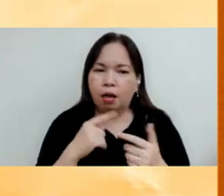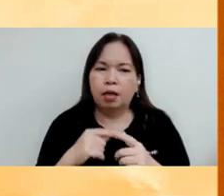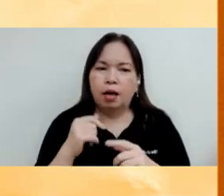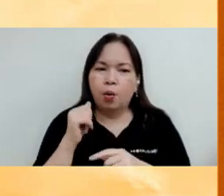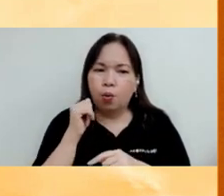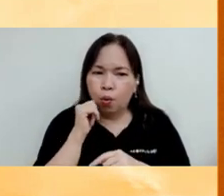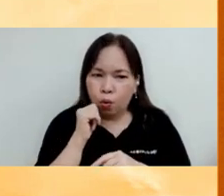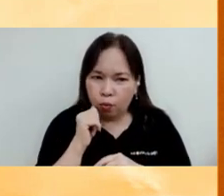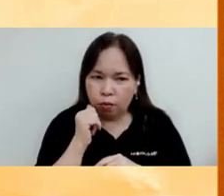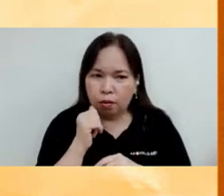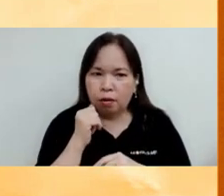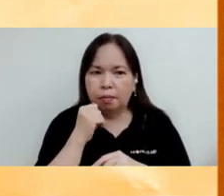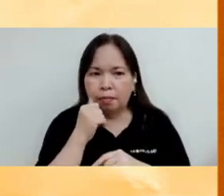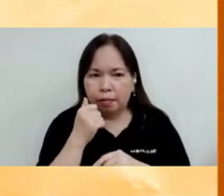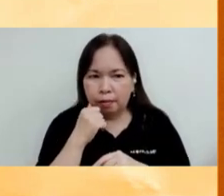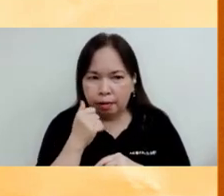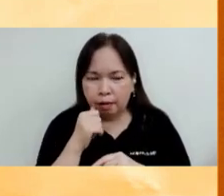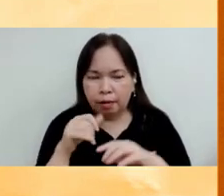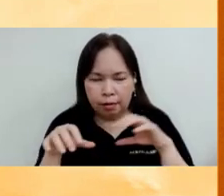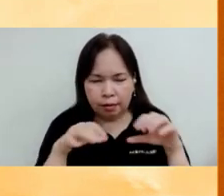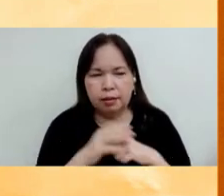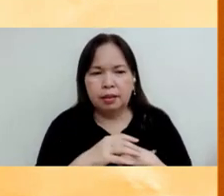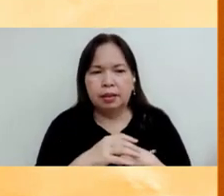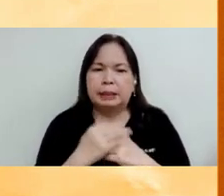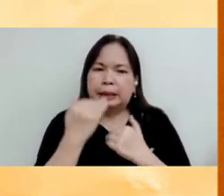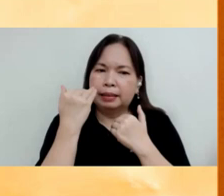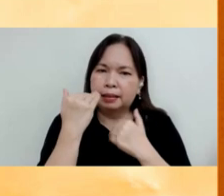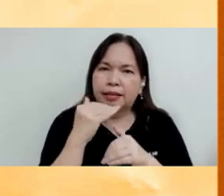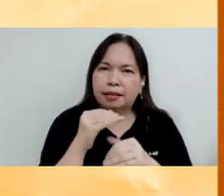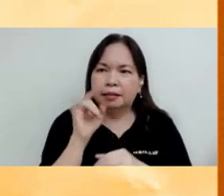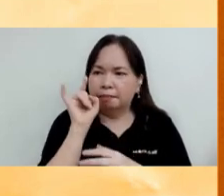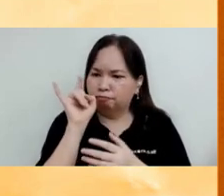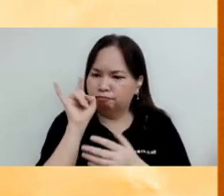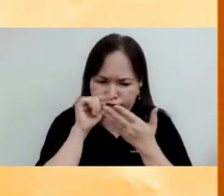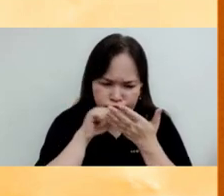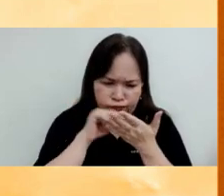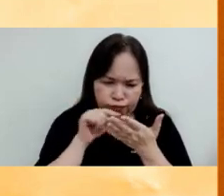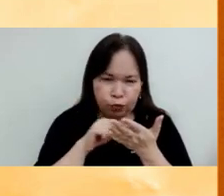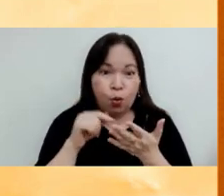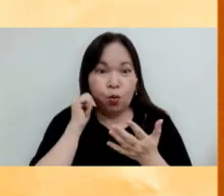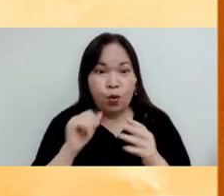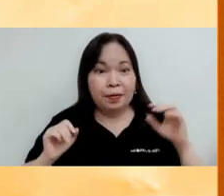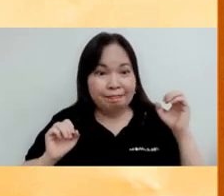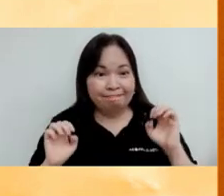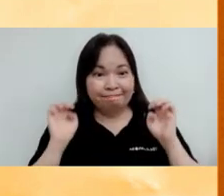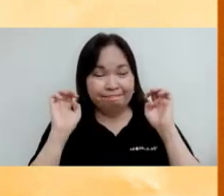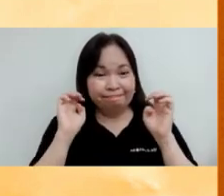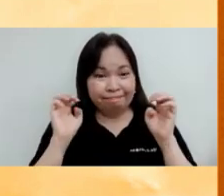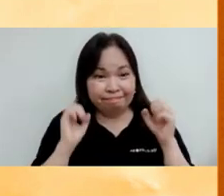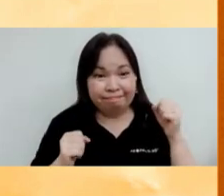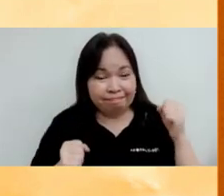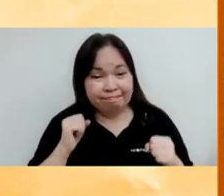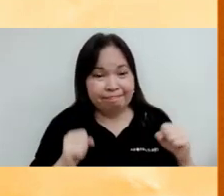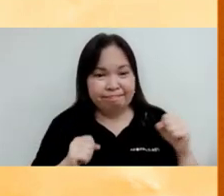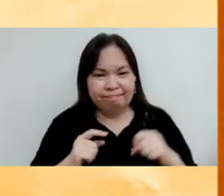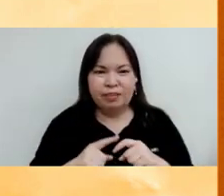gawain, limitahan ang pagbabad sa social media, regular na pag-ehersisyo, huwag mag-alinlangan humingi ng